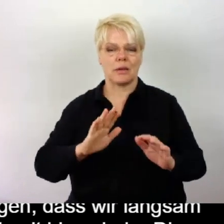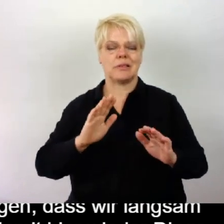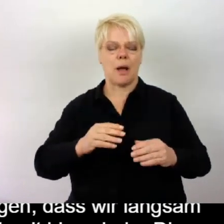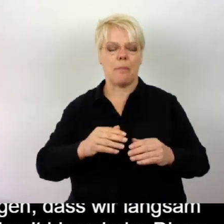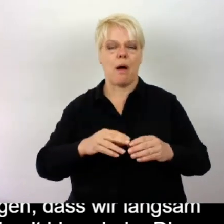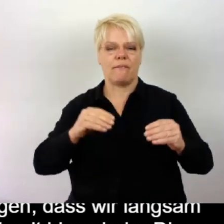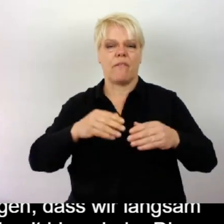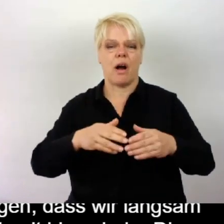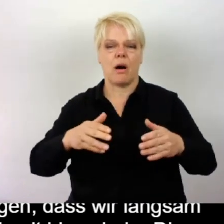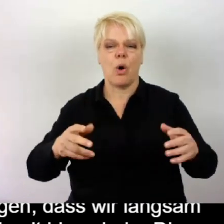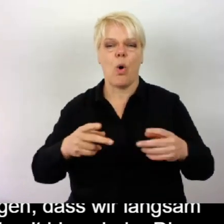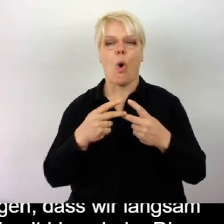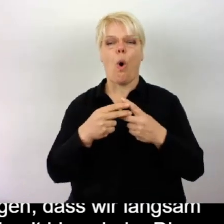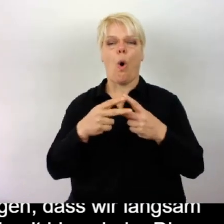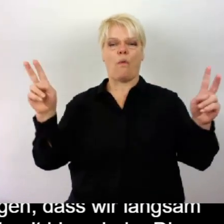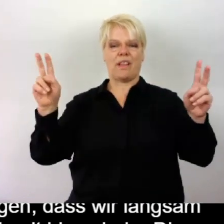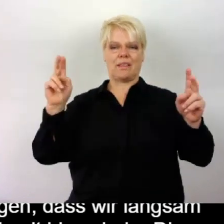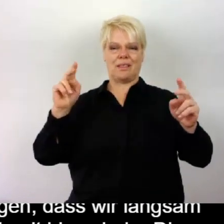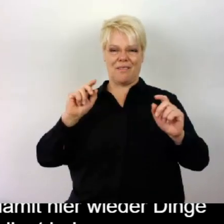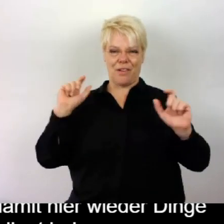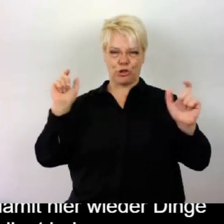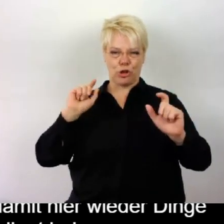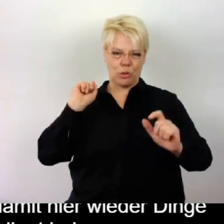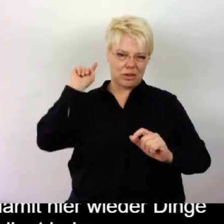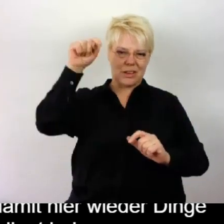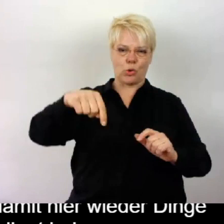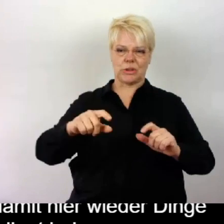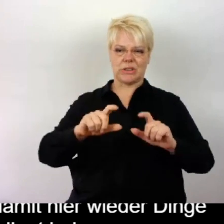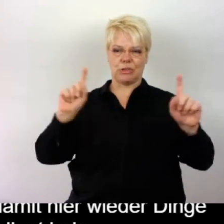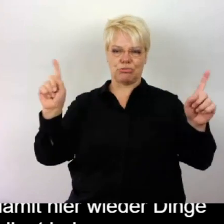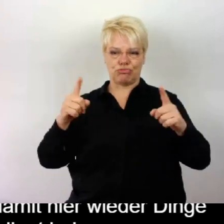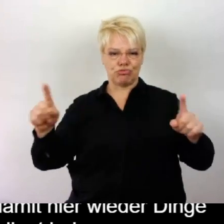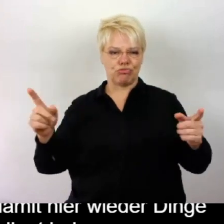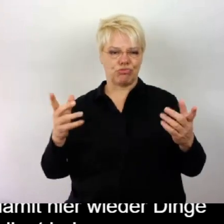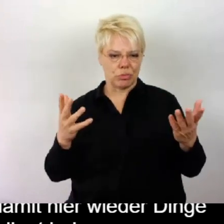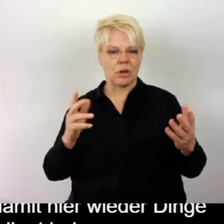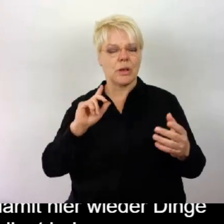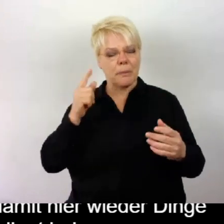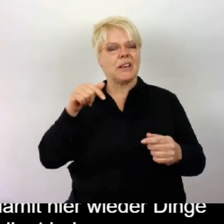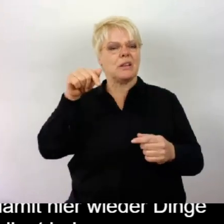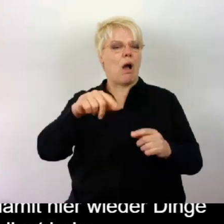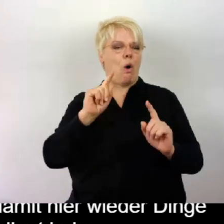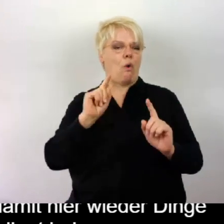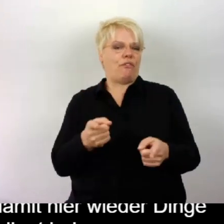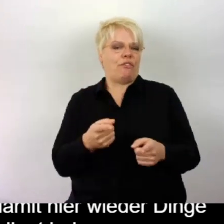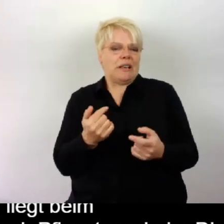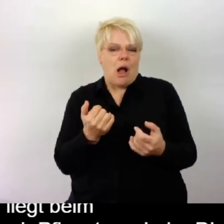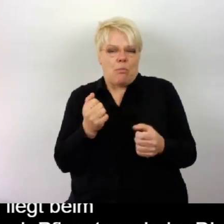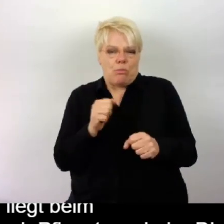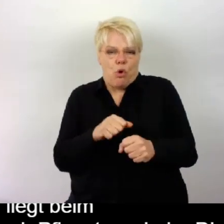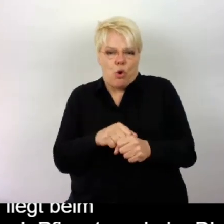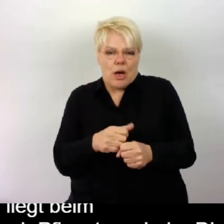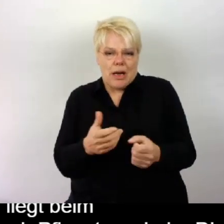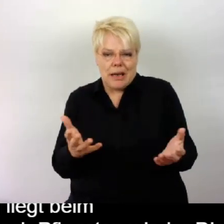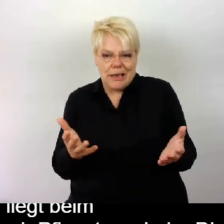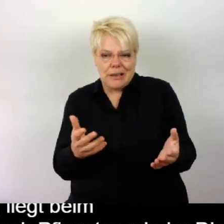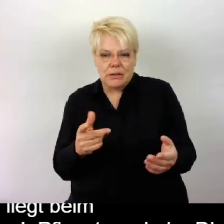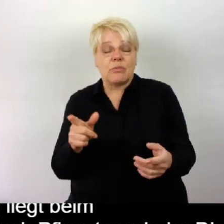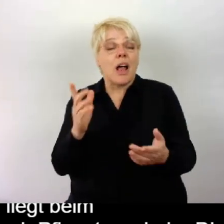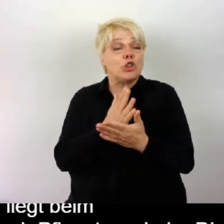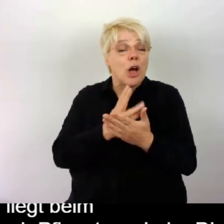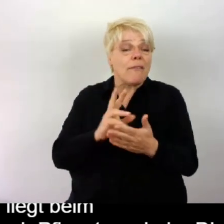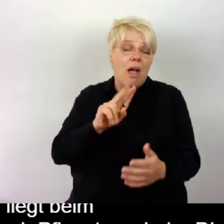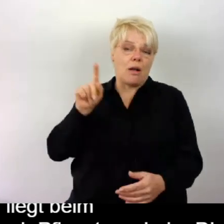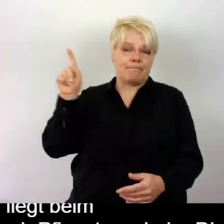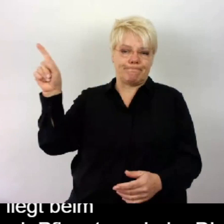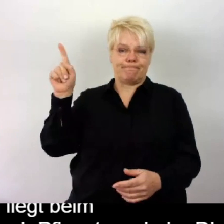die Menschen dann auch mit diesen Auflagen umgehen, Stichwort Maskenpflicht, Stichwort Hygieneverordnungen, all diese Dinge, die sind auch relevant